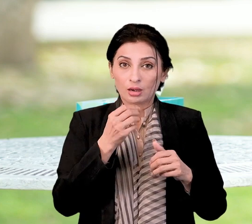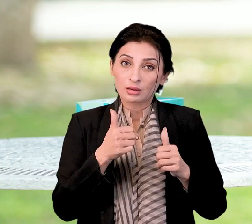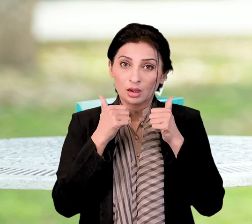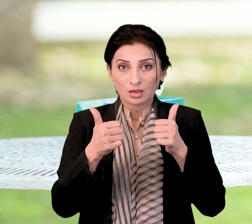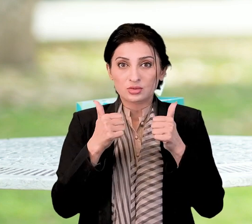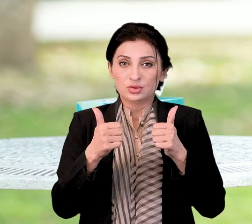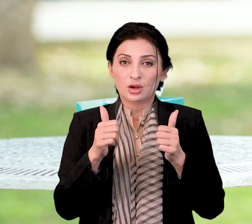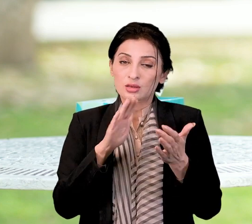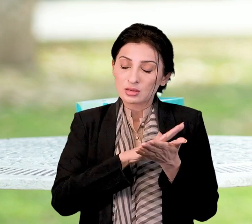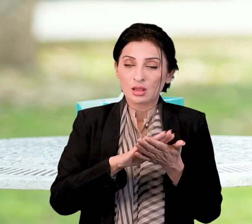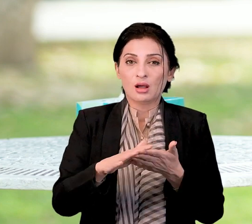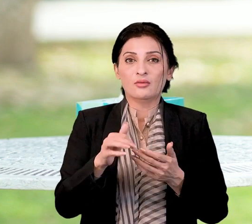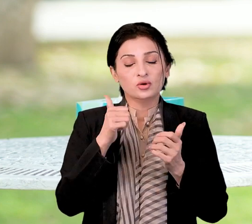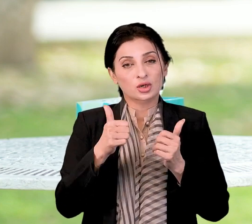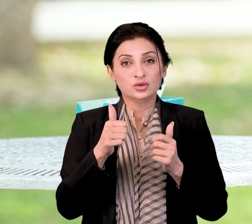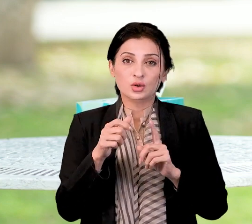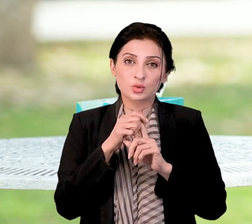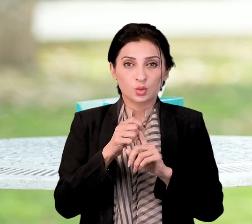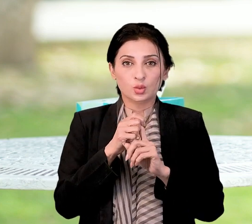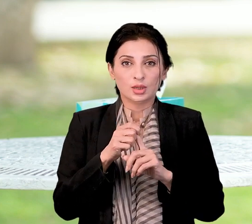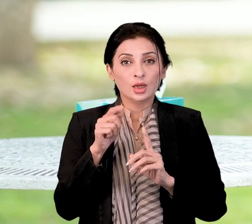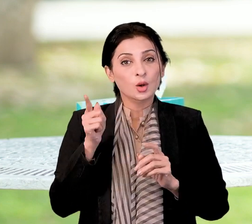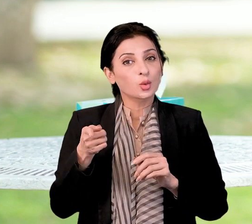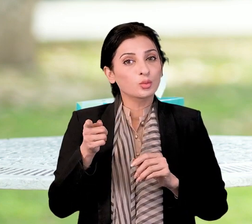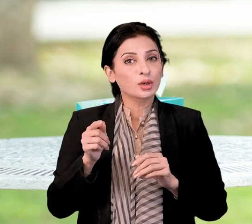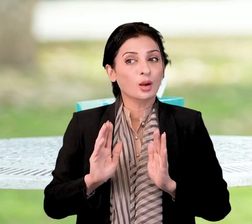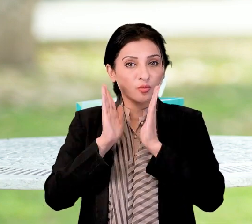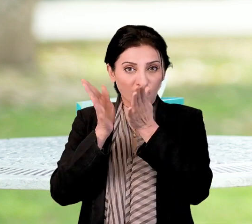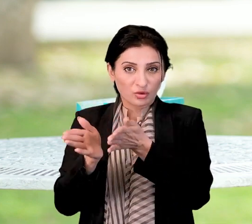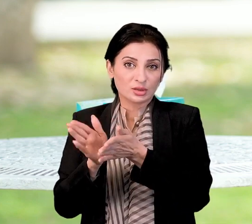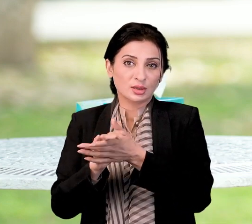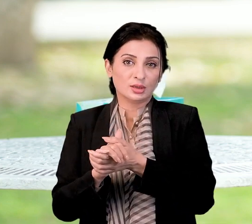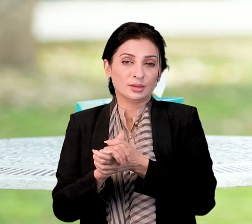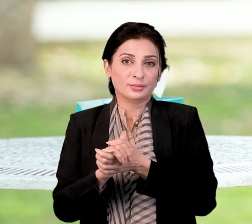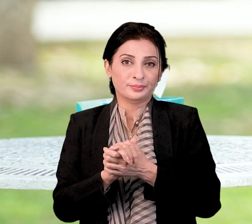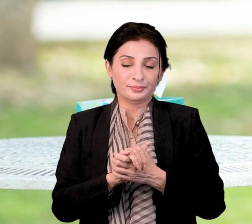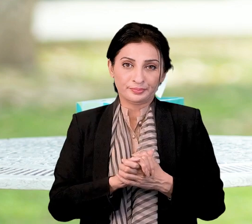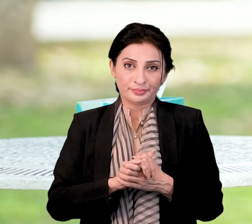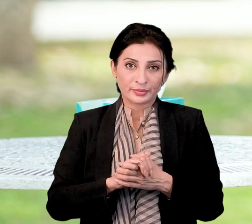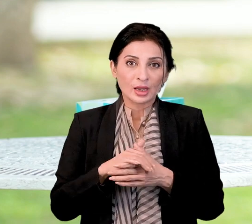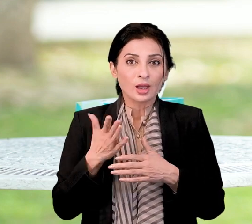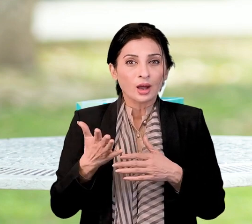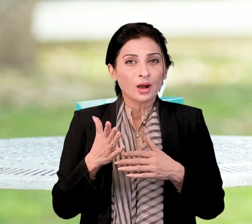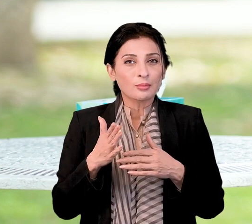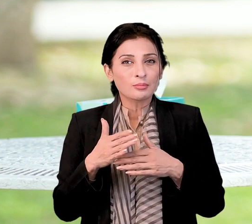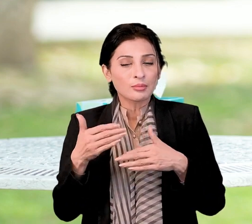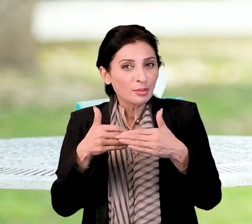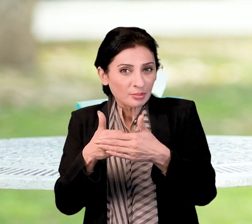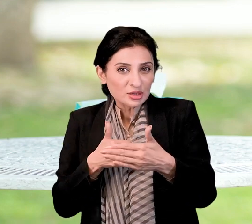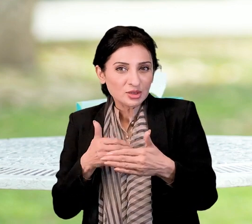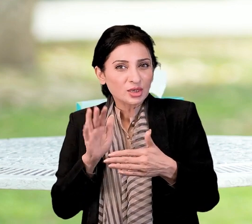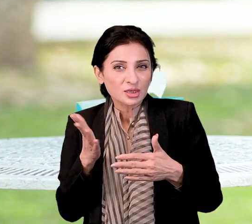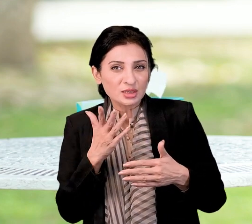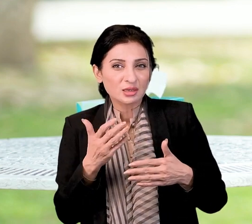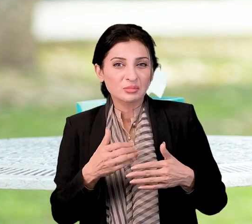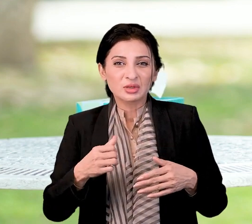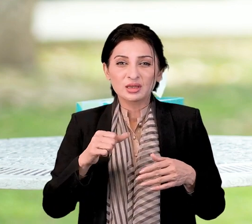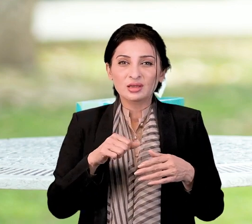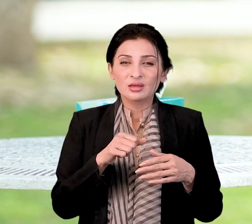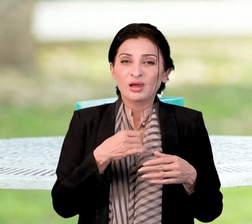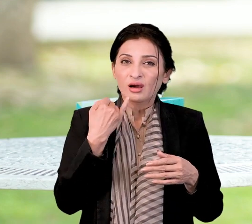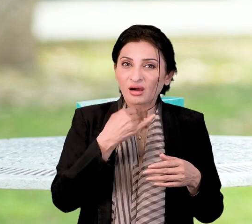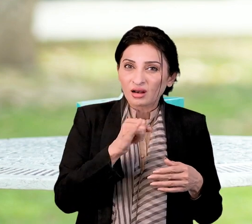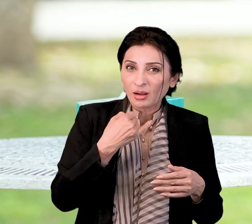doesn't taste that good. We avoid any unhealthy ingredient for the customer. हम अपनी processes